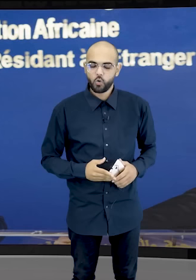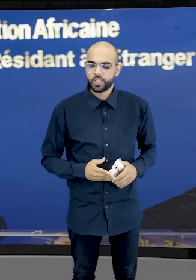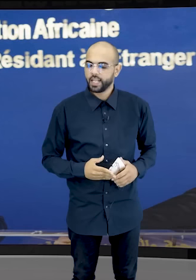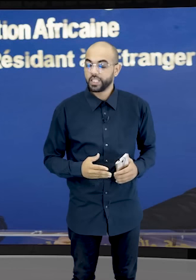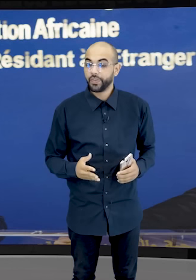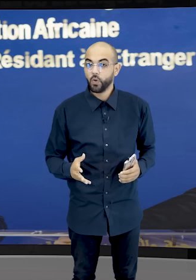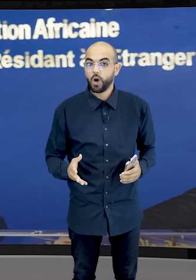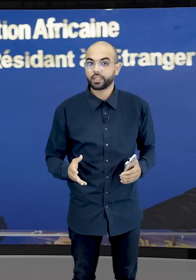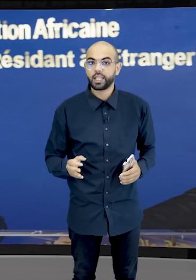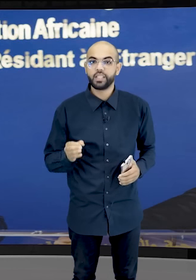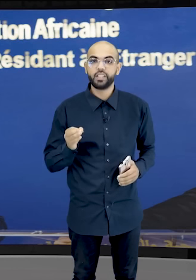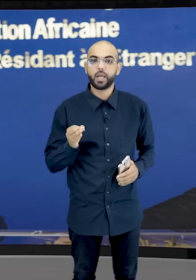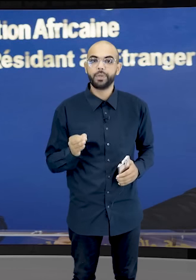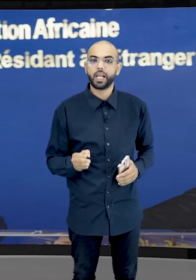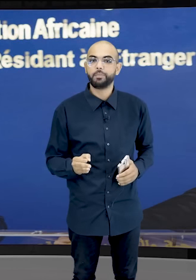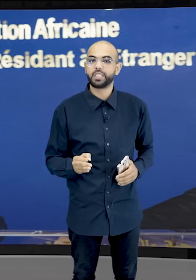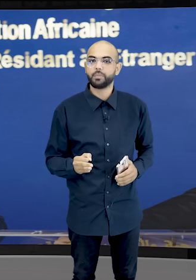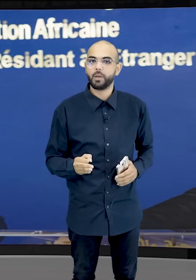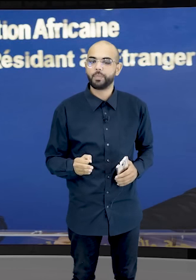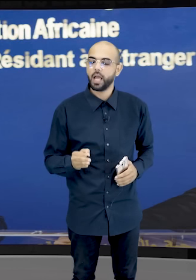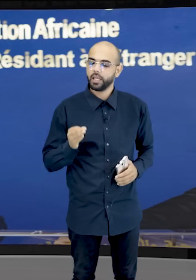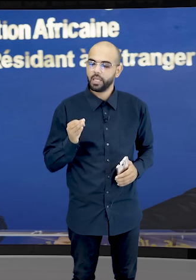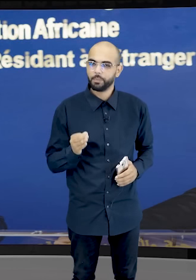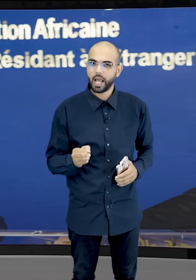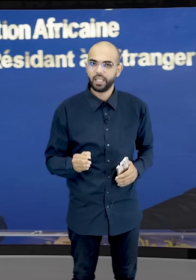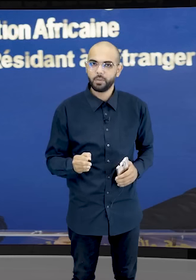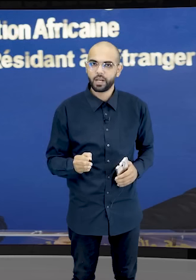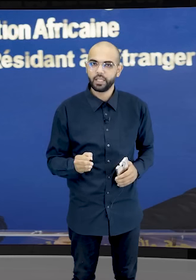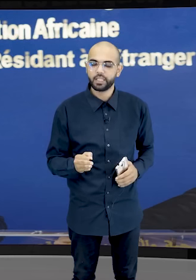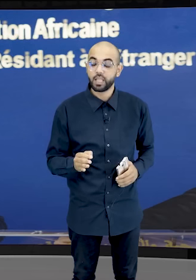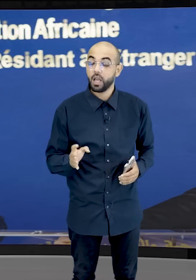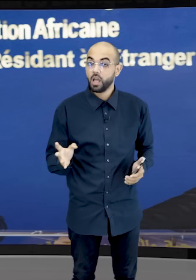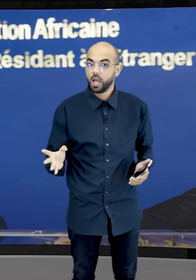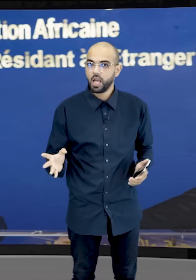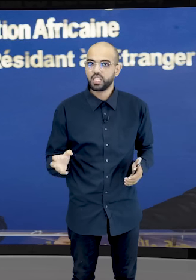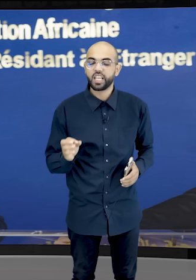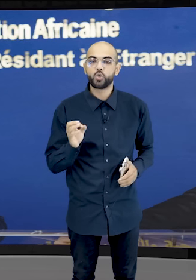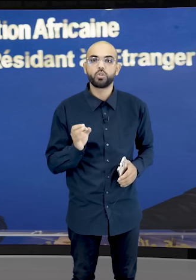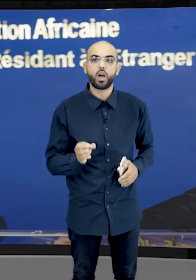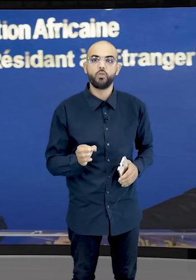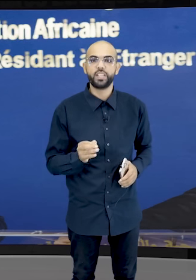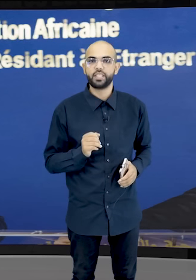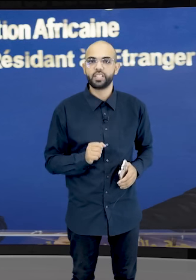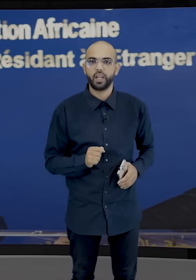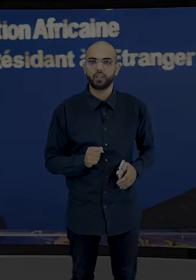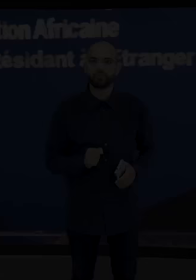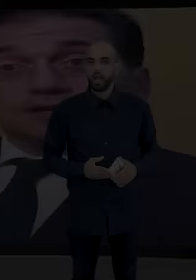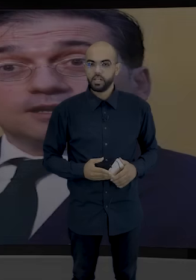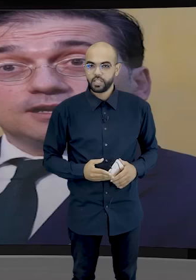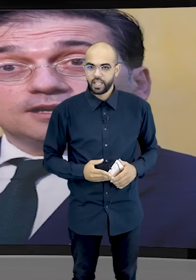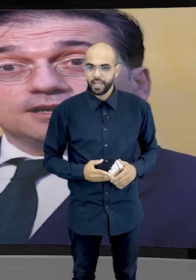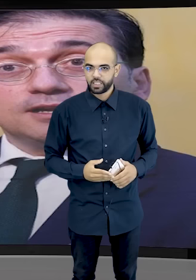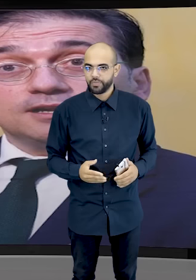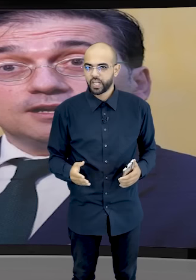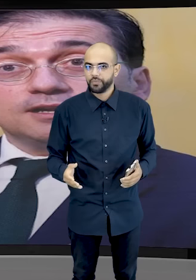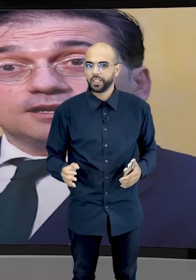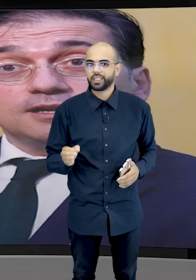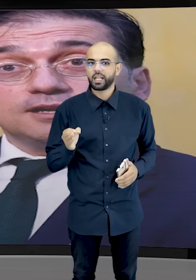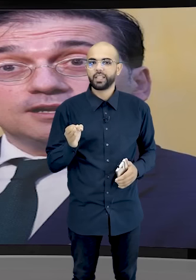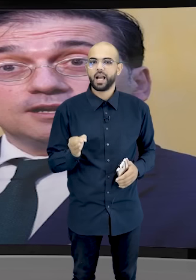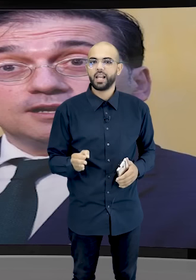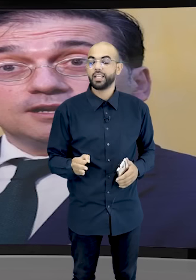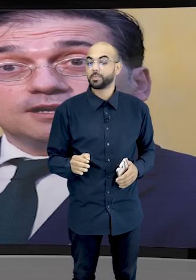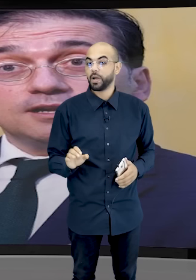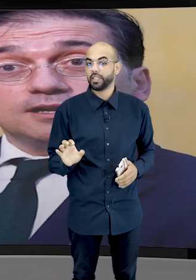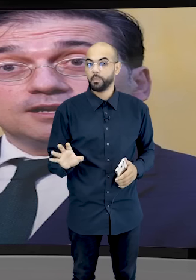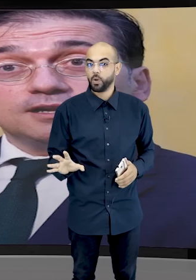ليا غونزاليس في ورطة كبيرة بسبب إبراهيم رخيس، هل ستوضع في السجن؟ الجزائر تفشل في